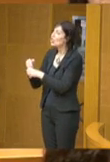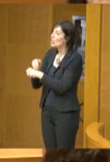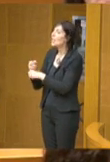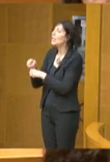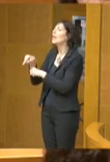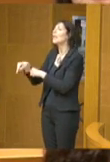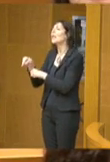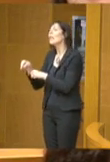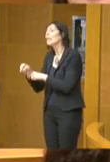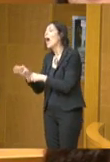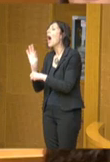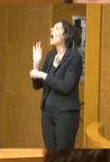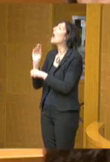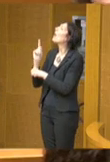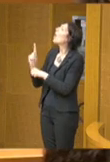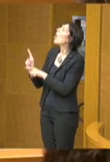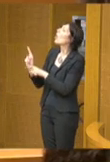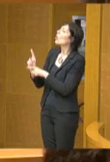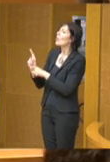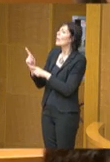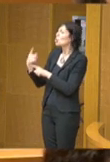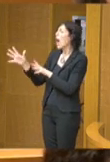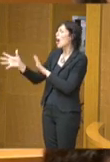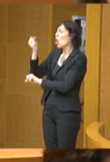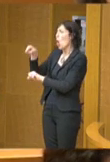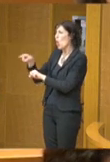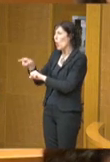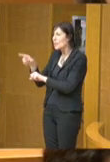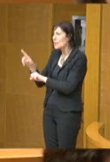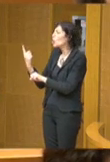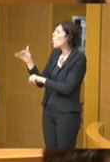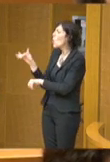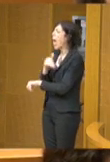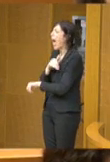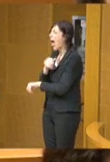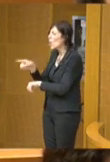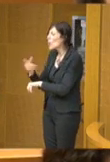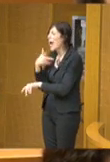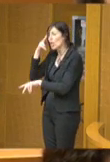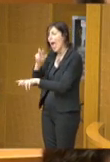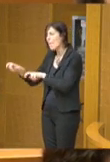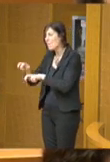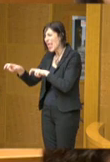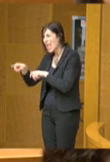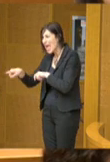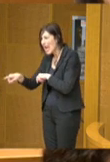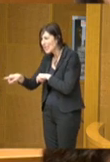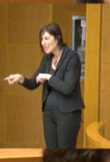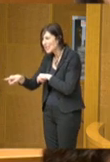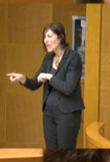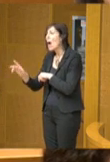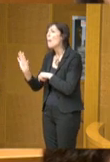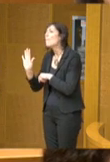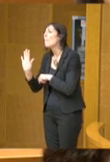competenza o discrezionalità sanitaria fu conquistata su un'alunna con epilessia, ma AICE ha